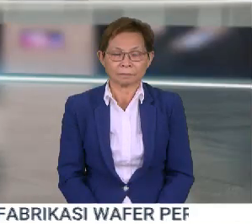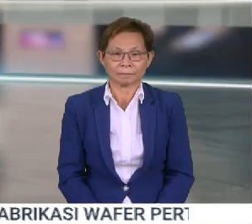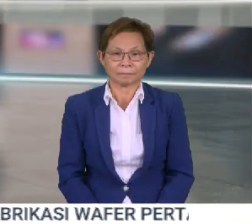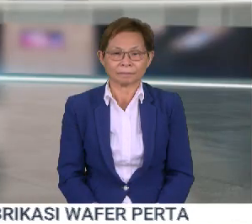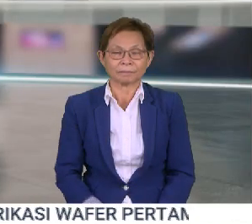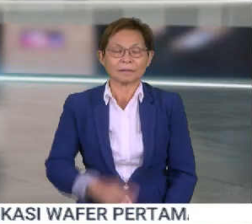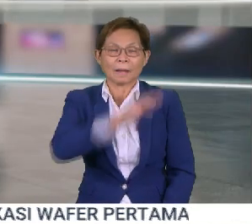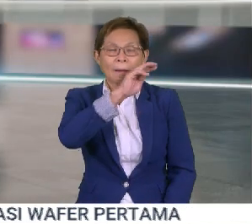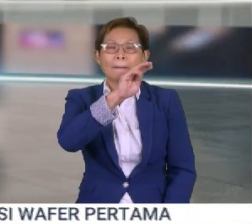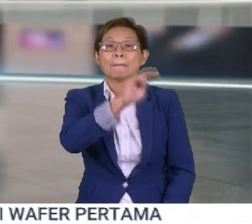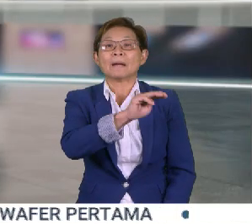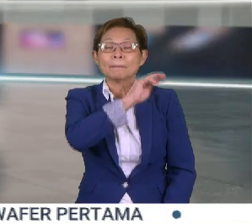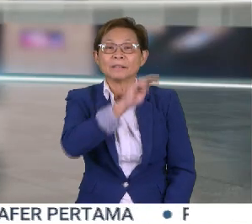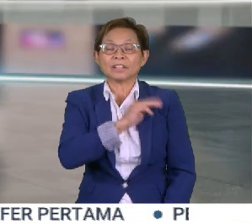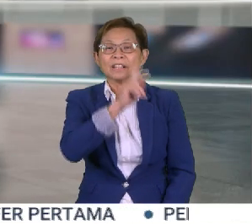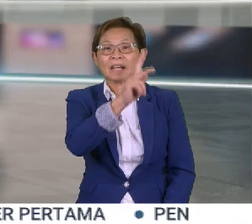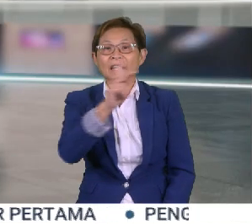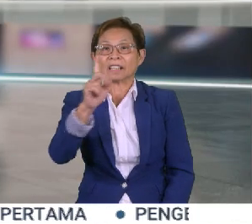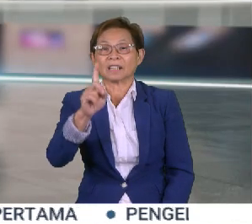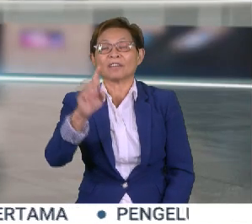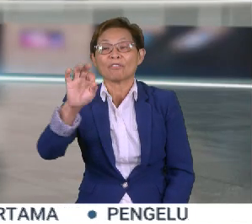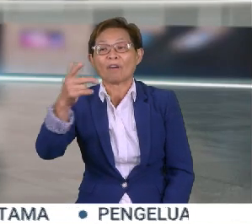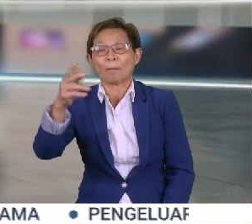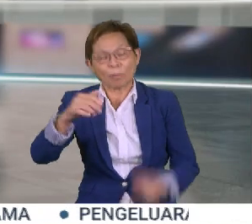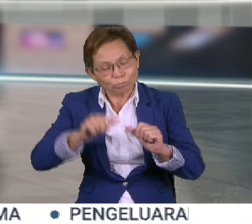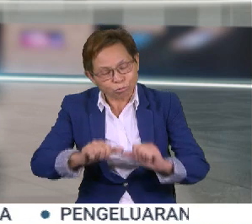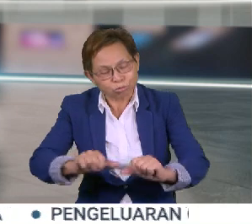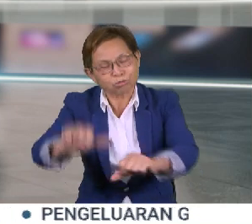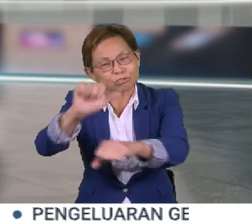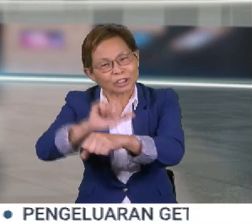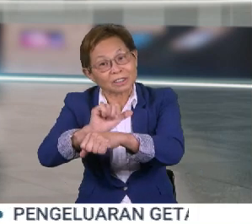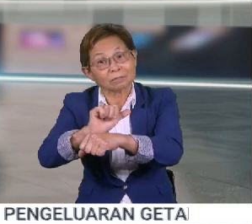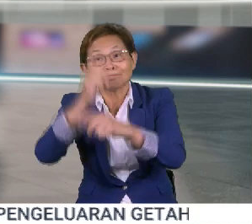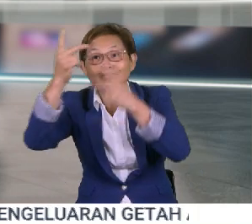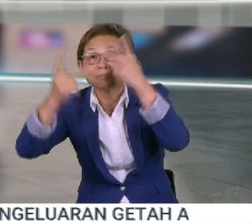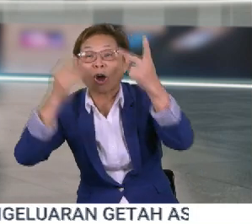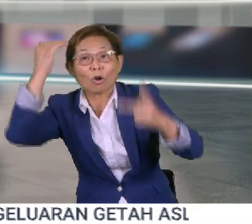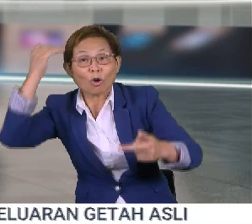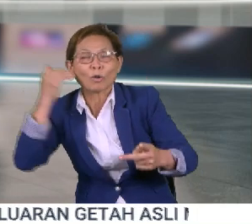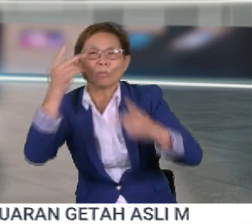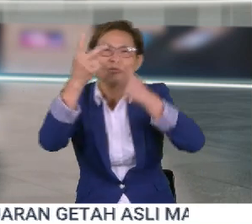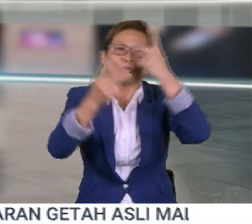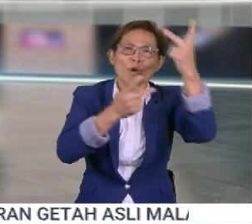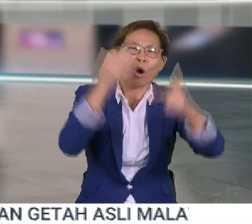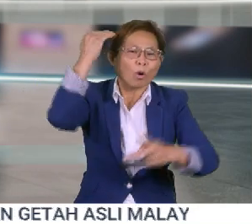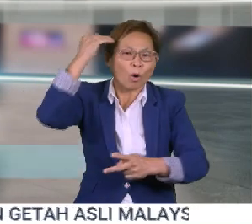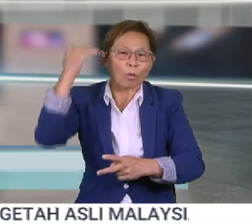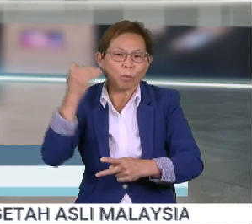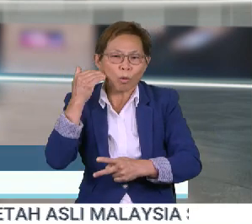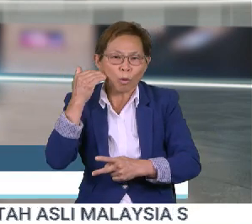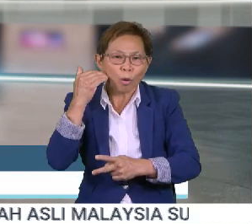komunikasi dan digital Selatan dengan melawan korion film komsel